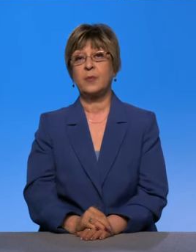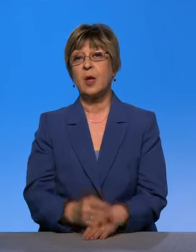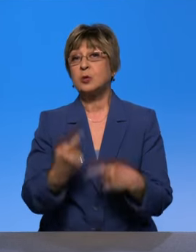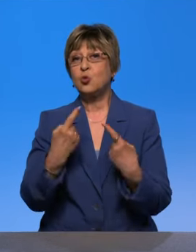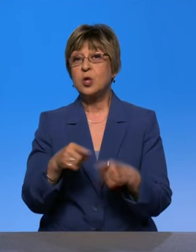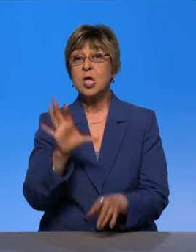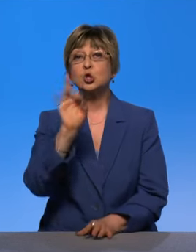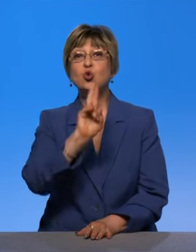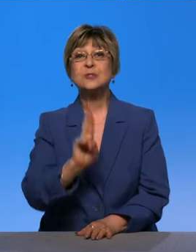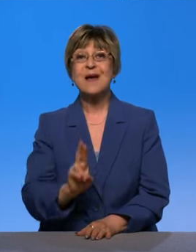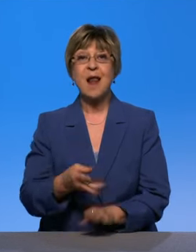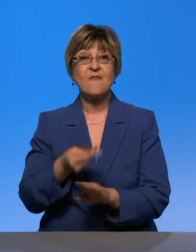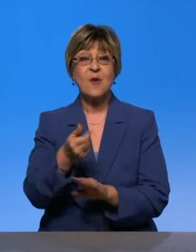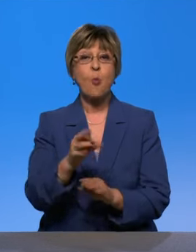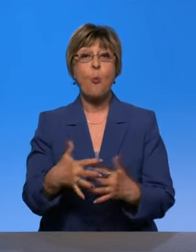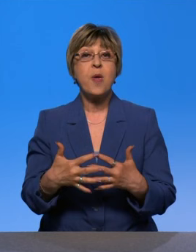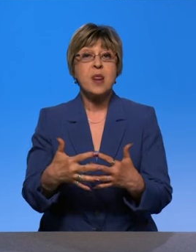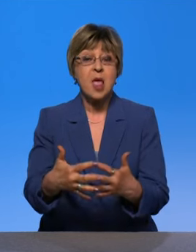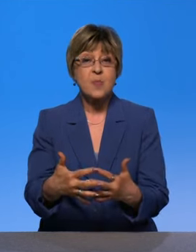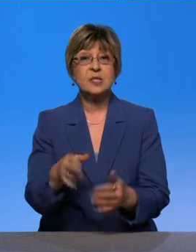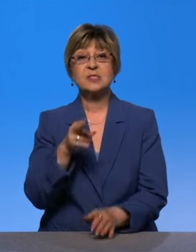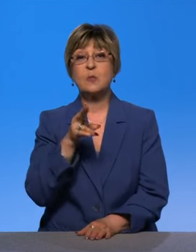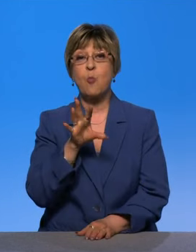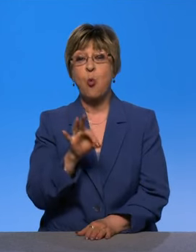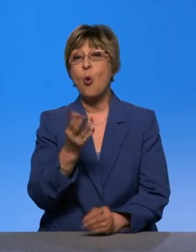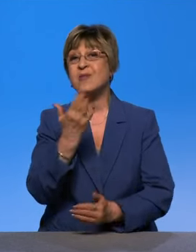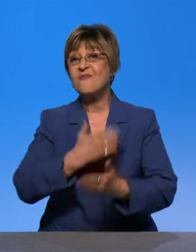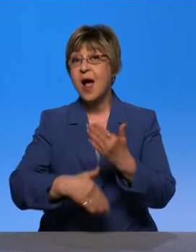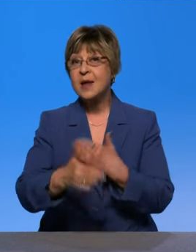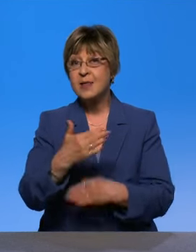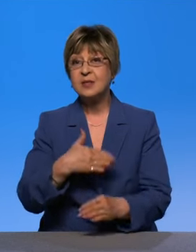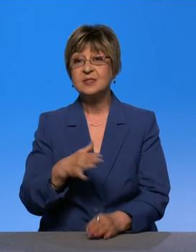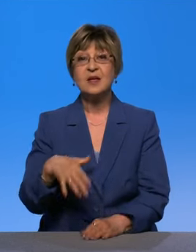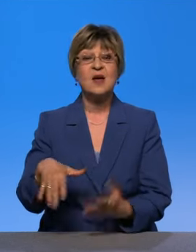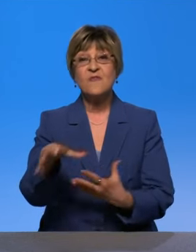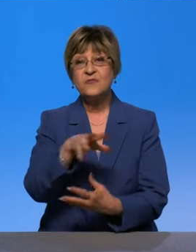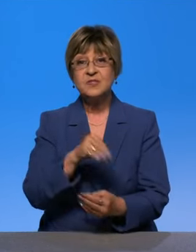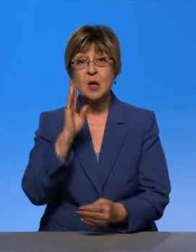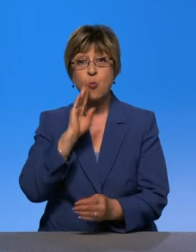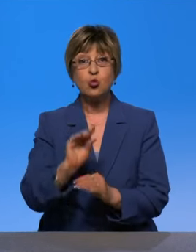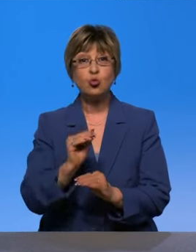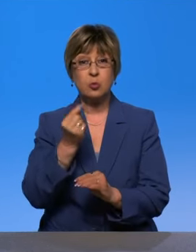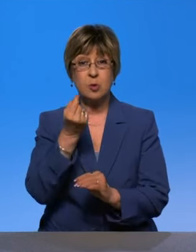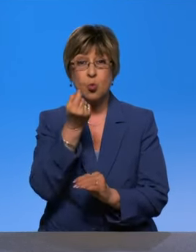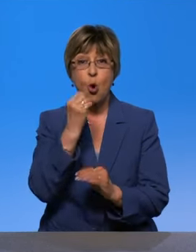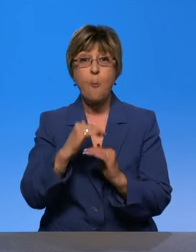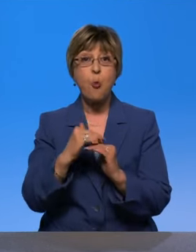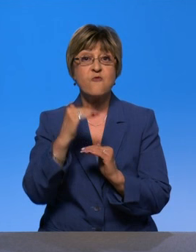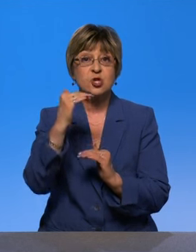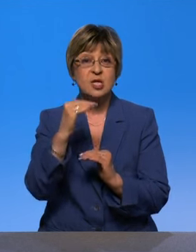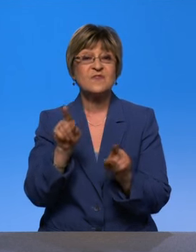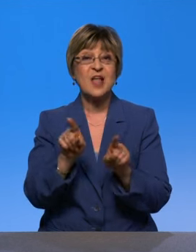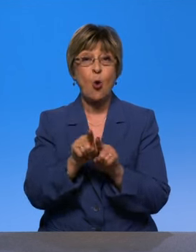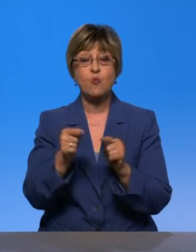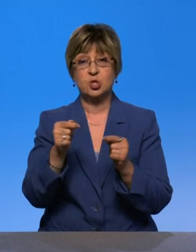по беременности, по там, инвалидам, они все немного повысятся в том же соотношении,